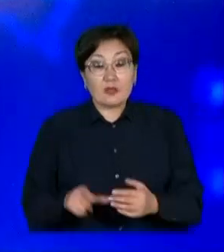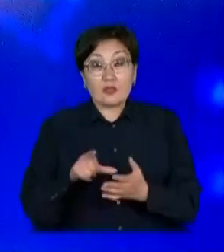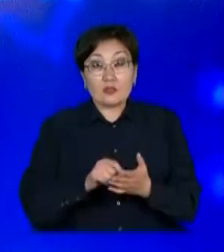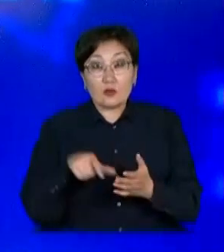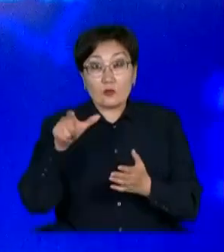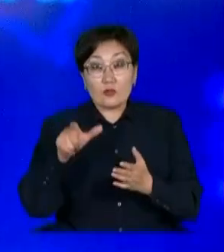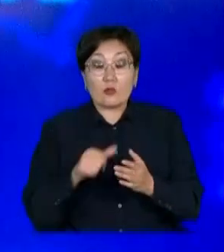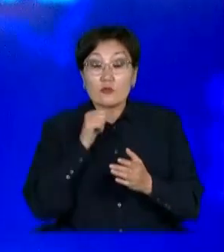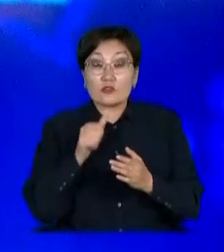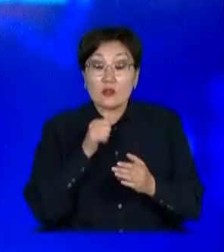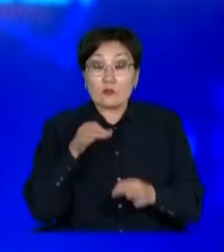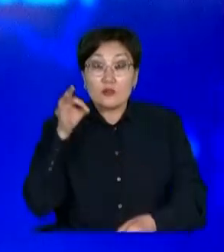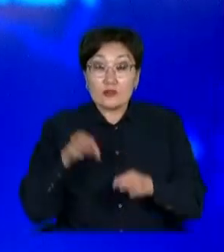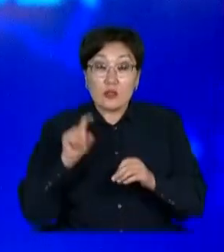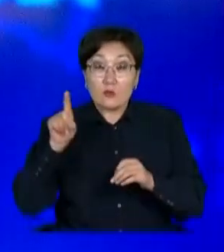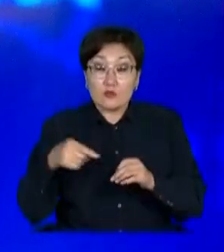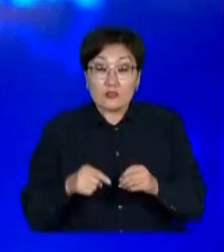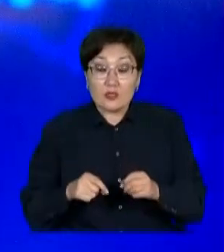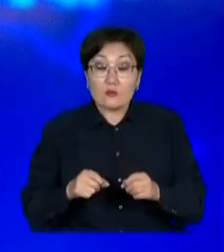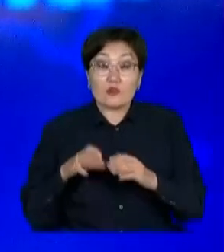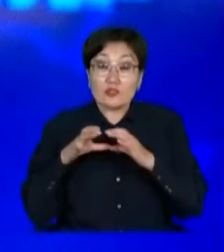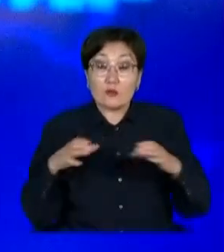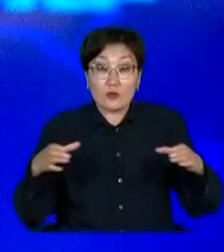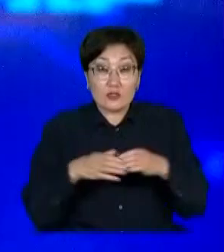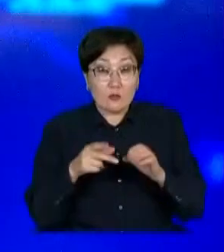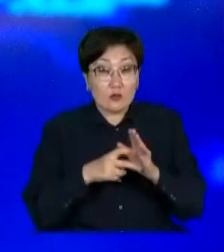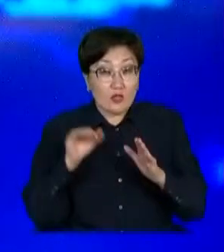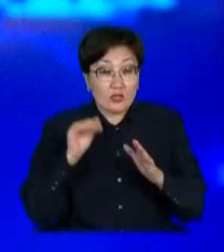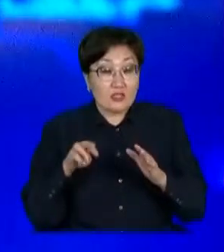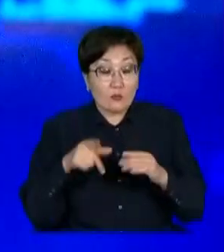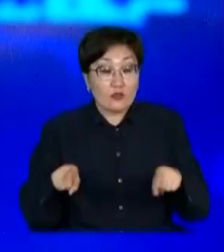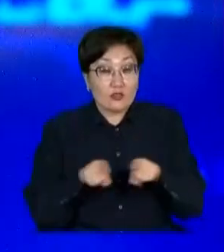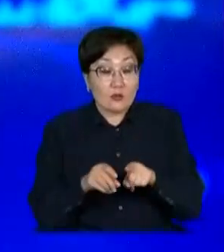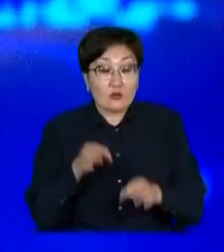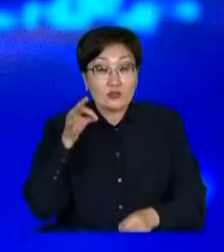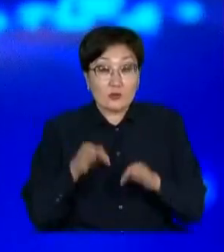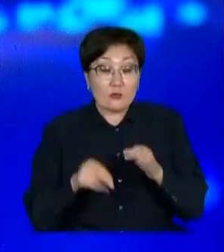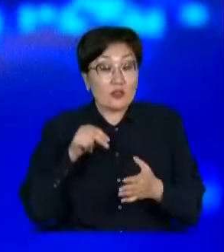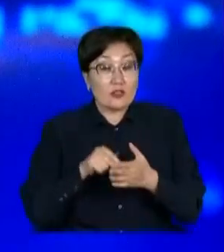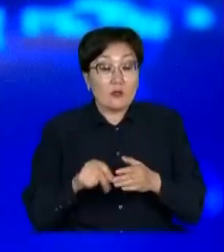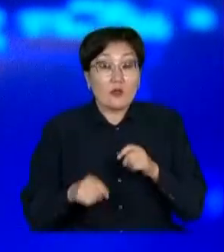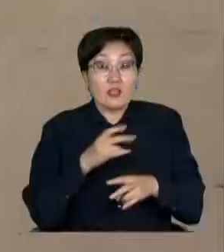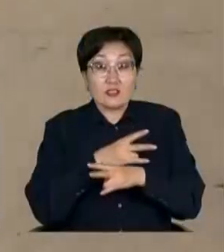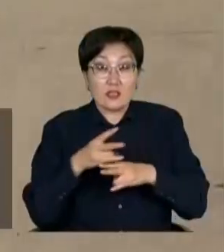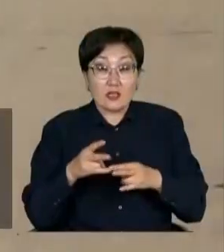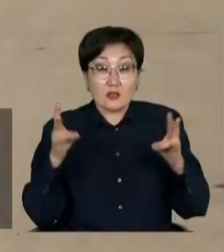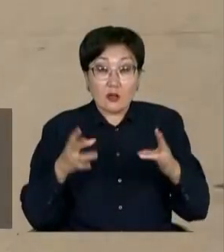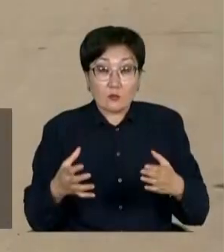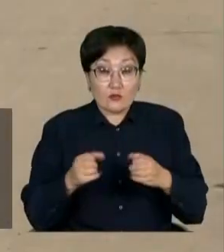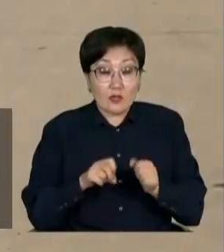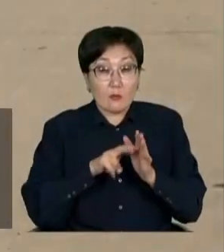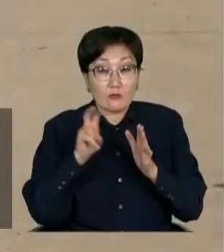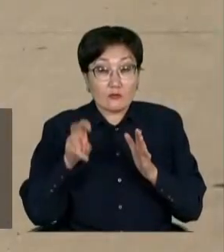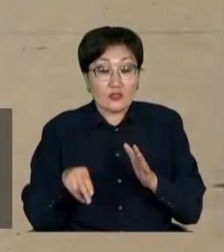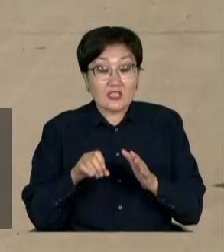Пенсионерка из Костанай отсудила у перевозчика 700 тысяч тенге. Такую сумму суд оценил моральный вред за травмы, полученные при выпадении